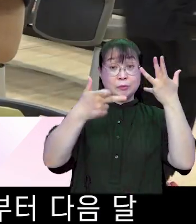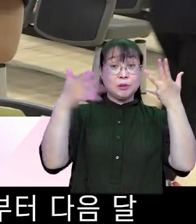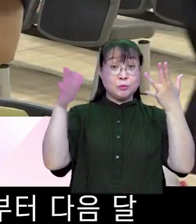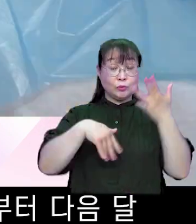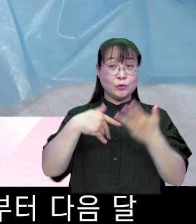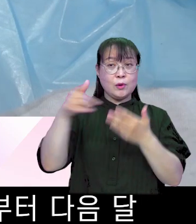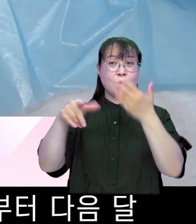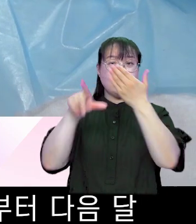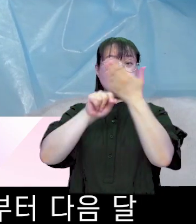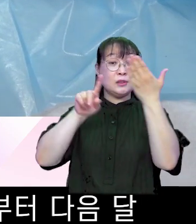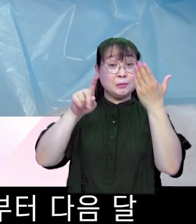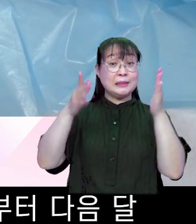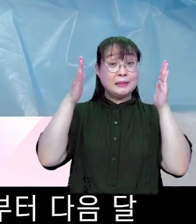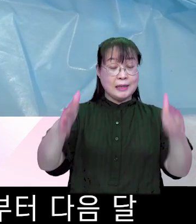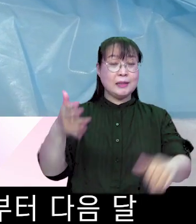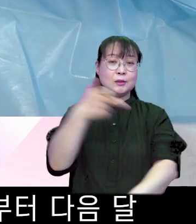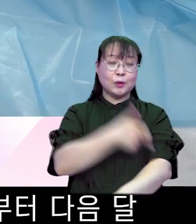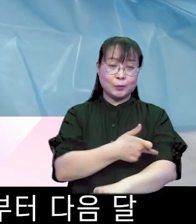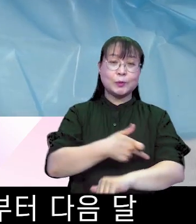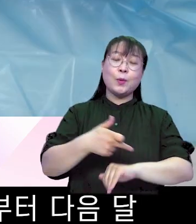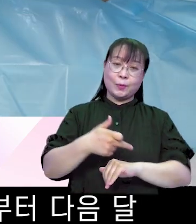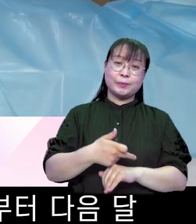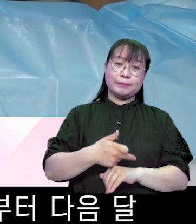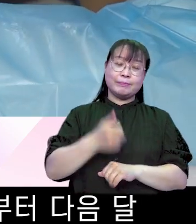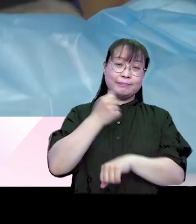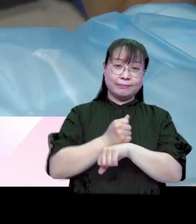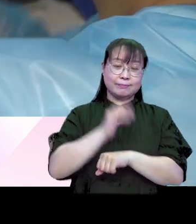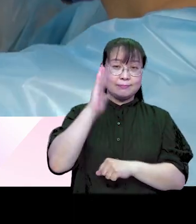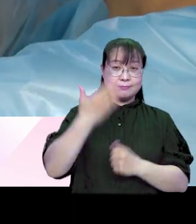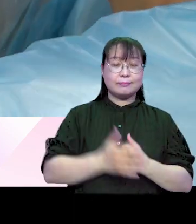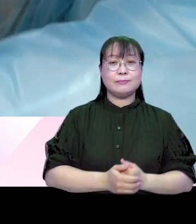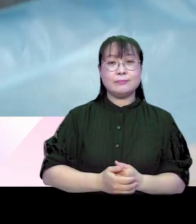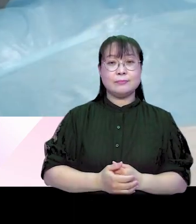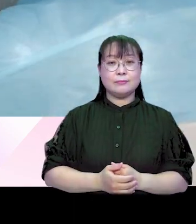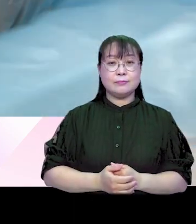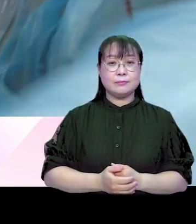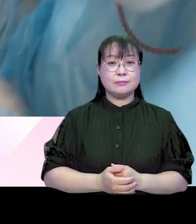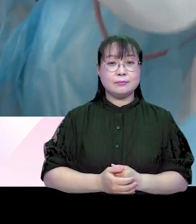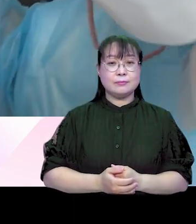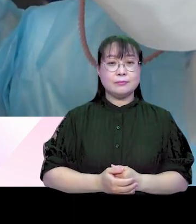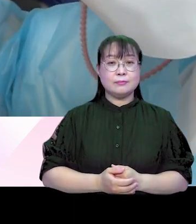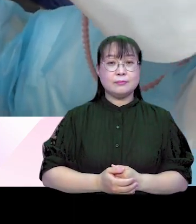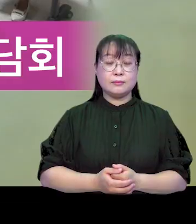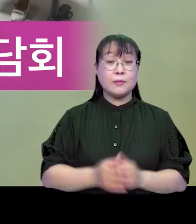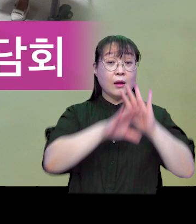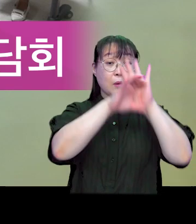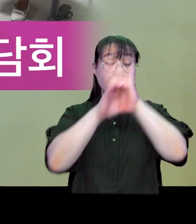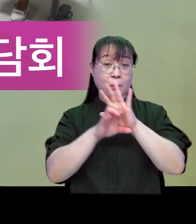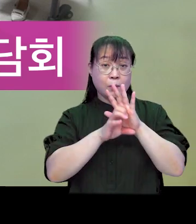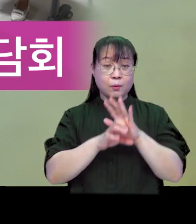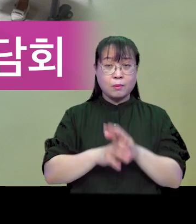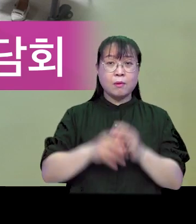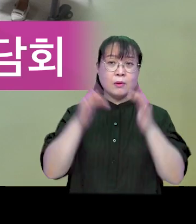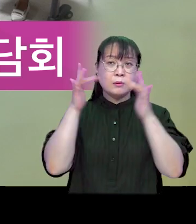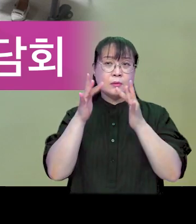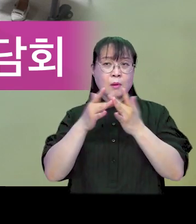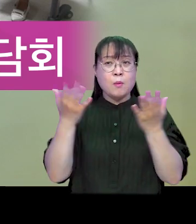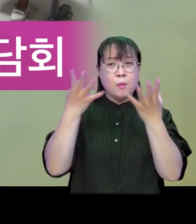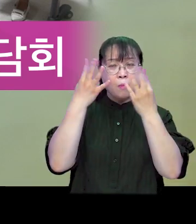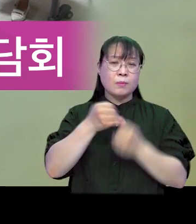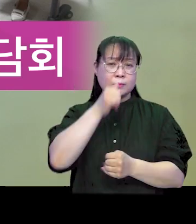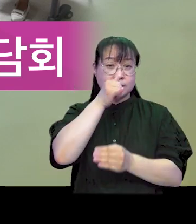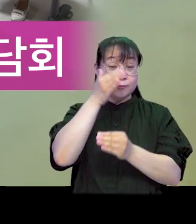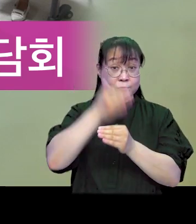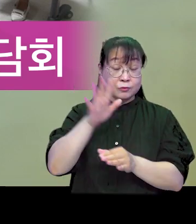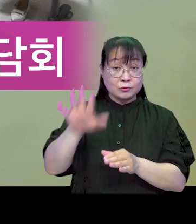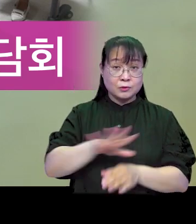접종 사전 예약이 진행됐으며 8월 17일부터 다음 달 11일 사이 접종이 이뤄집니다. 코로나19로 비대면 응대가